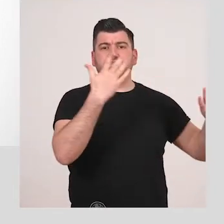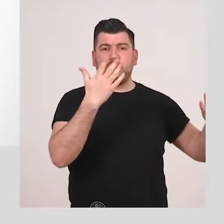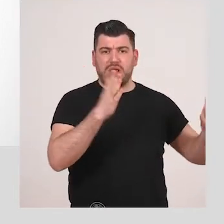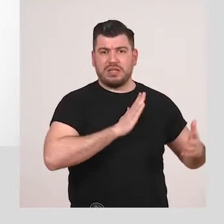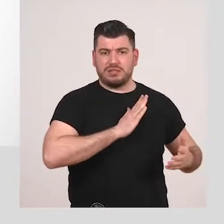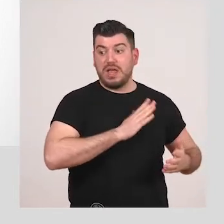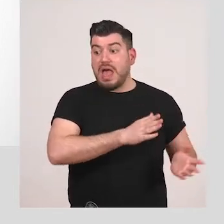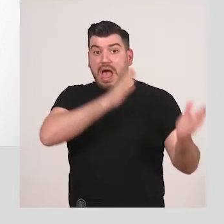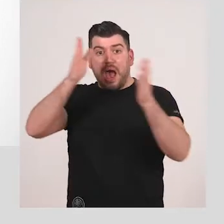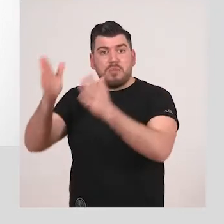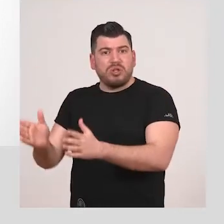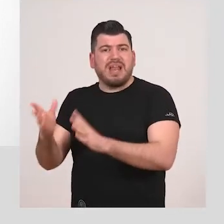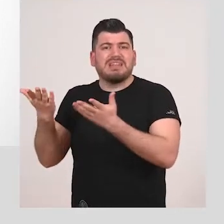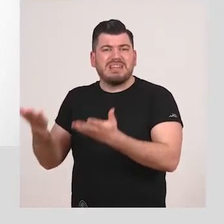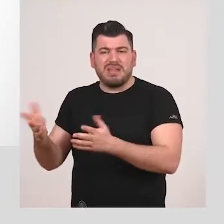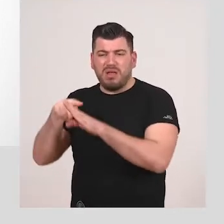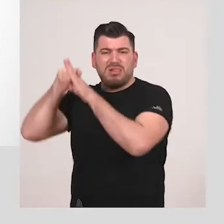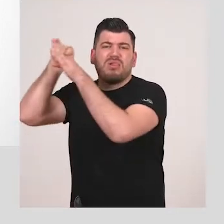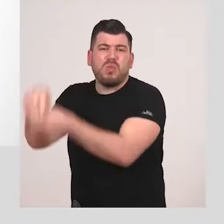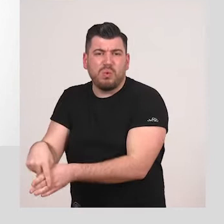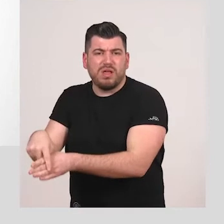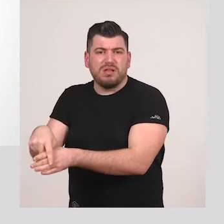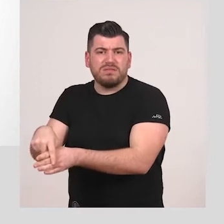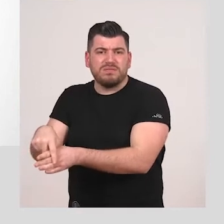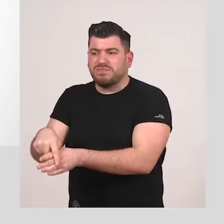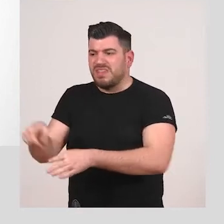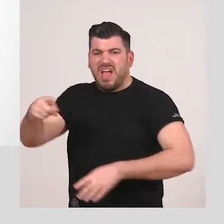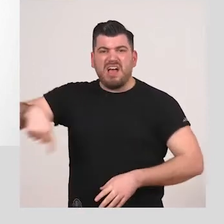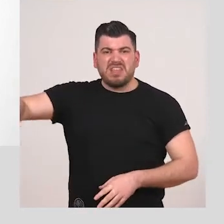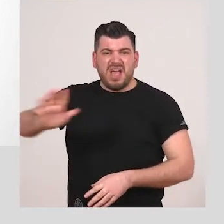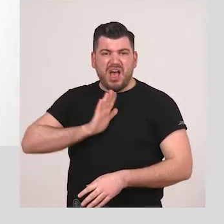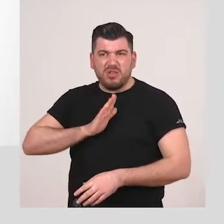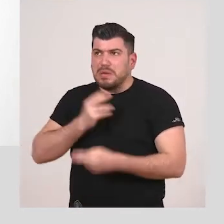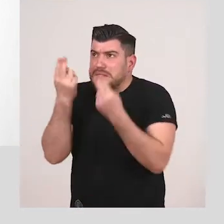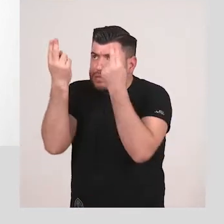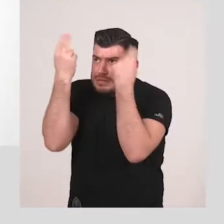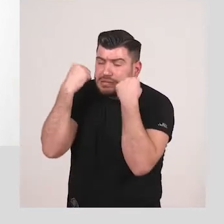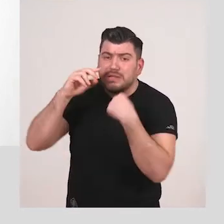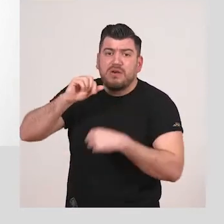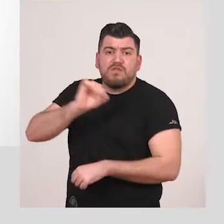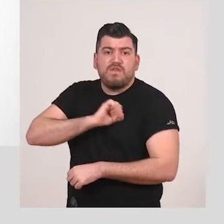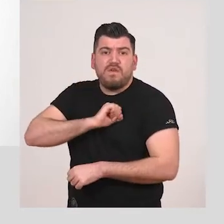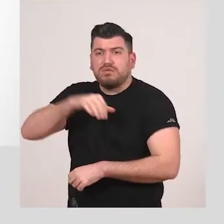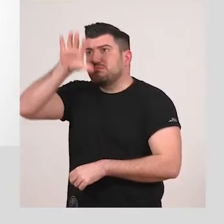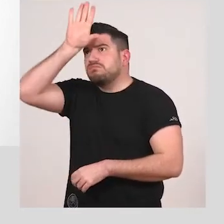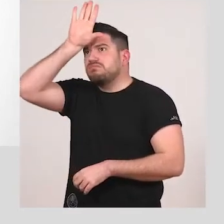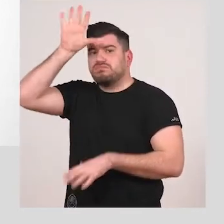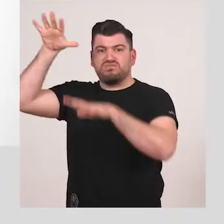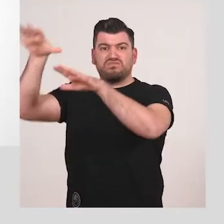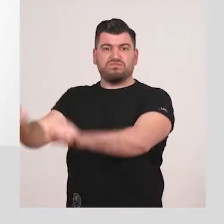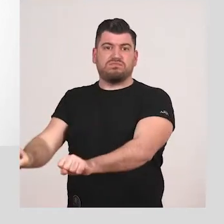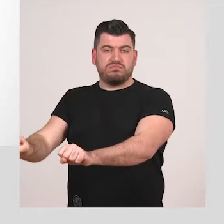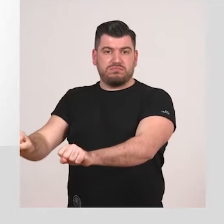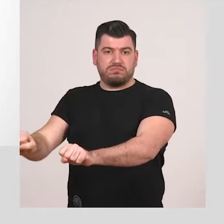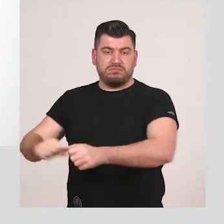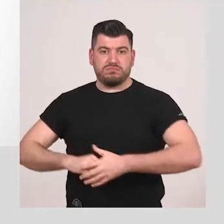εναντίον υπηκόων, δηλαδή ανθρώπων που είναι υποταγμένοι στη βούληση και στο φόβο του